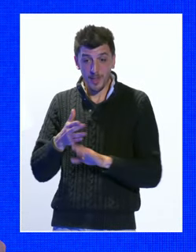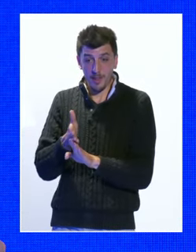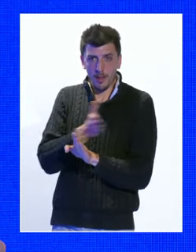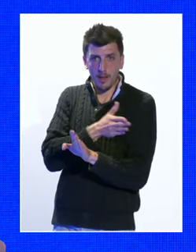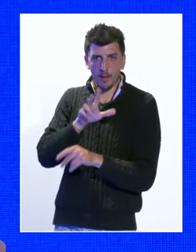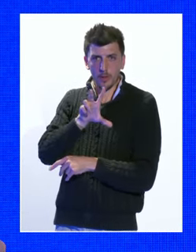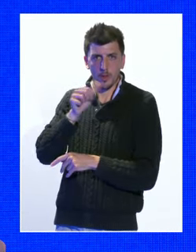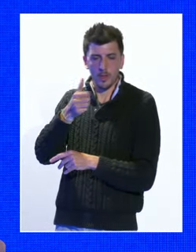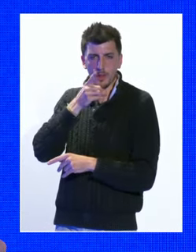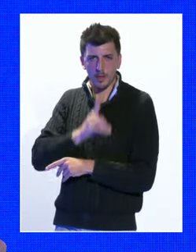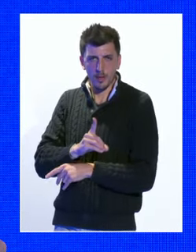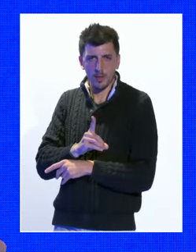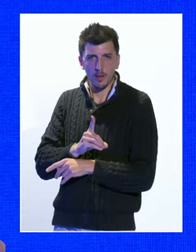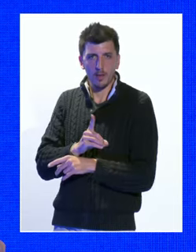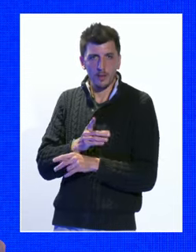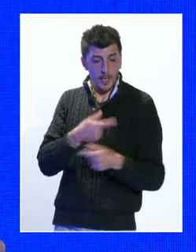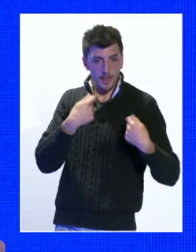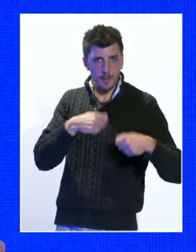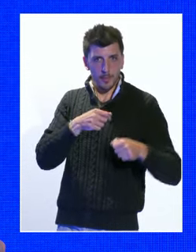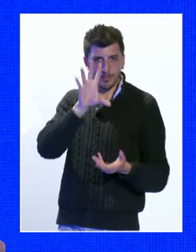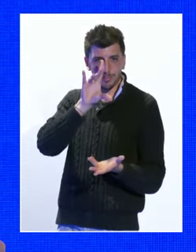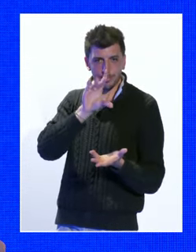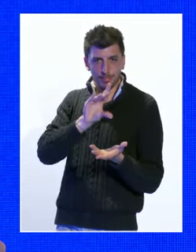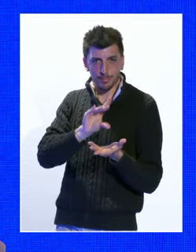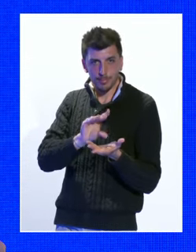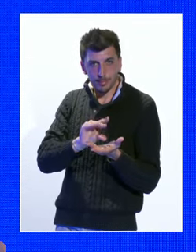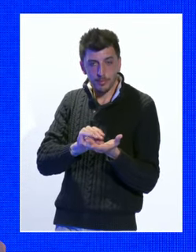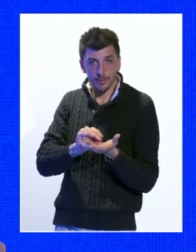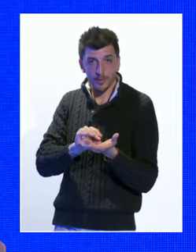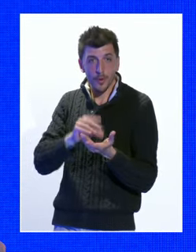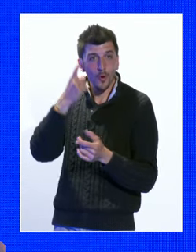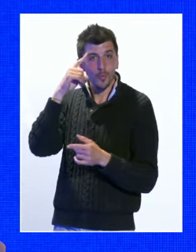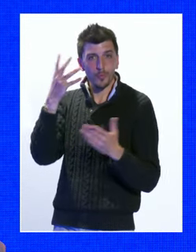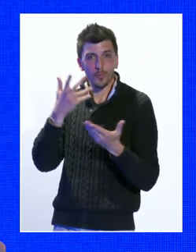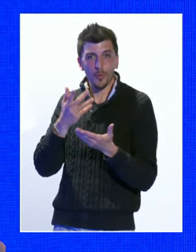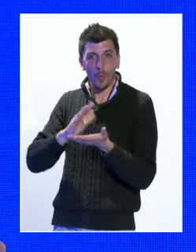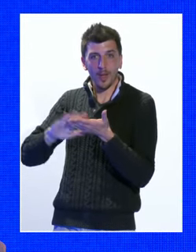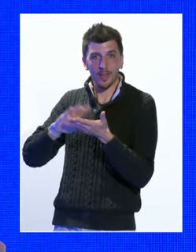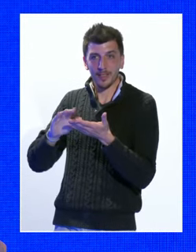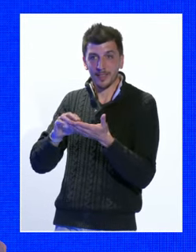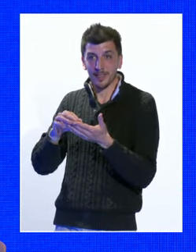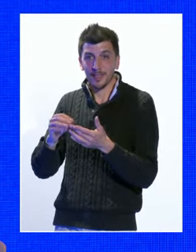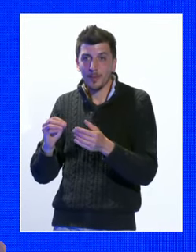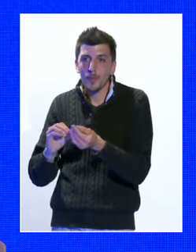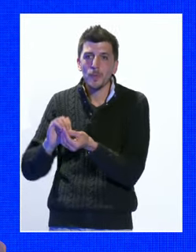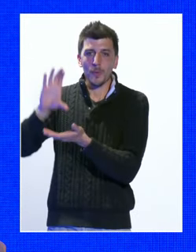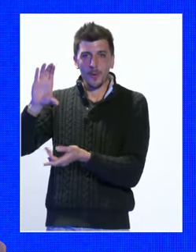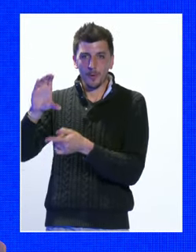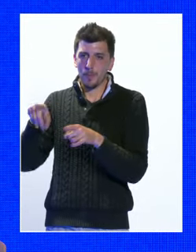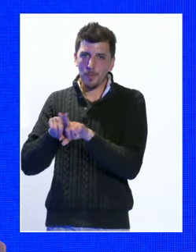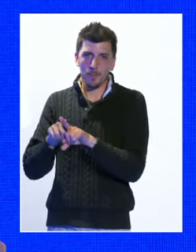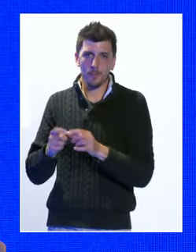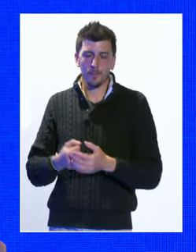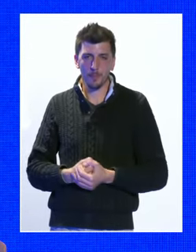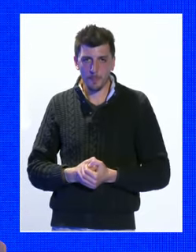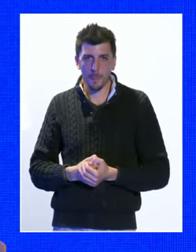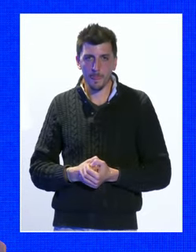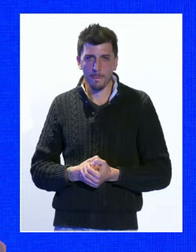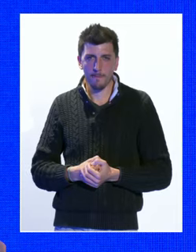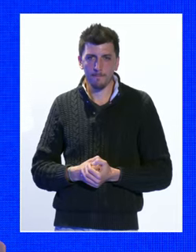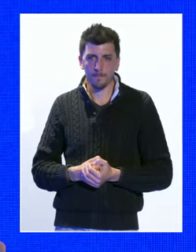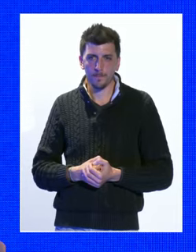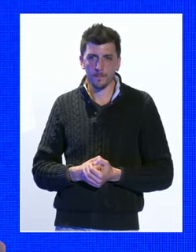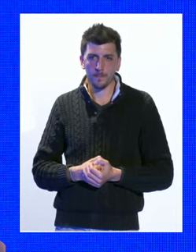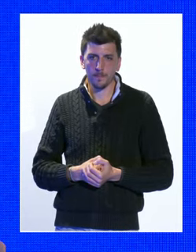décembre de manière à ce que les crédits soient réinscrits pour l'année suivante. Est-ce qu'on pouvait